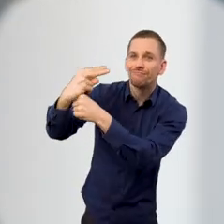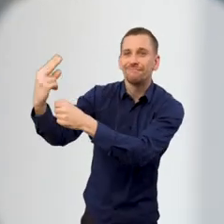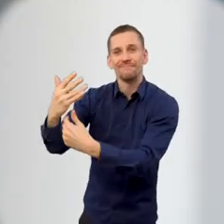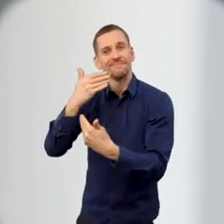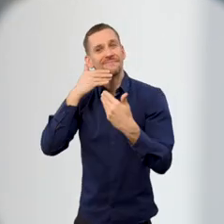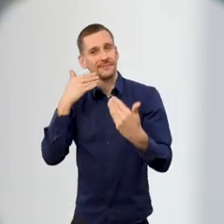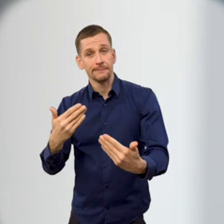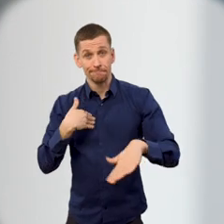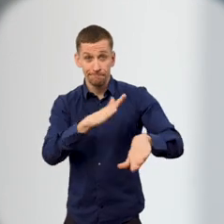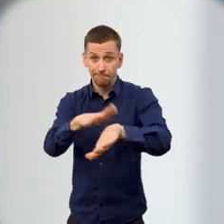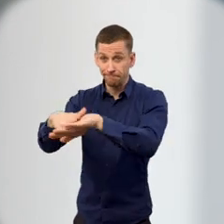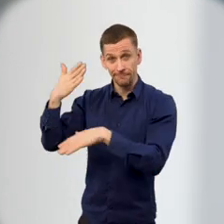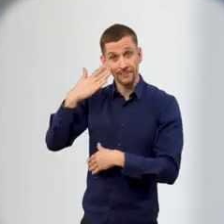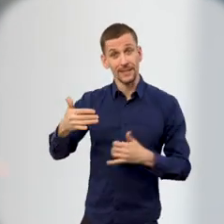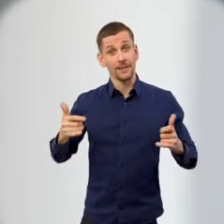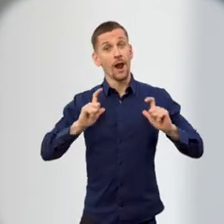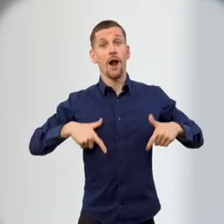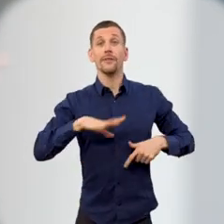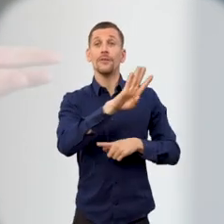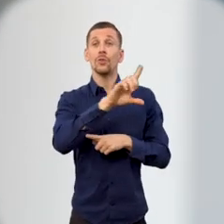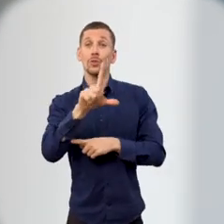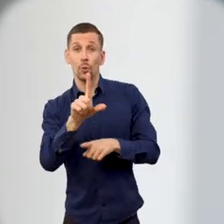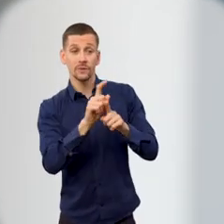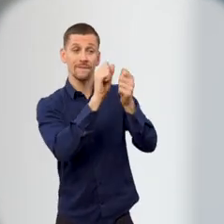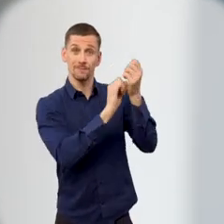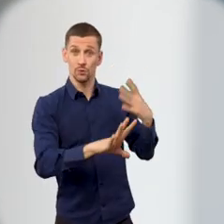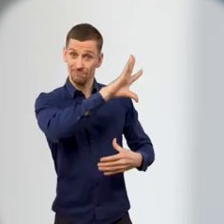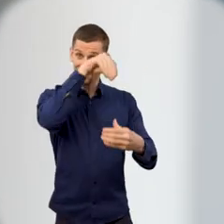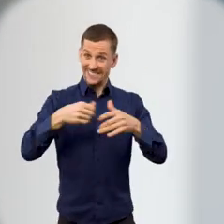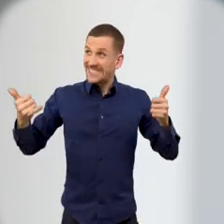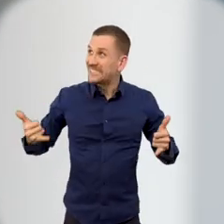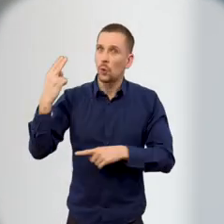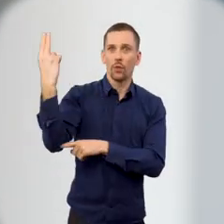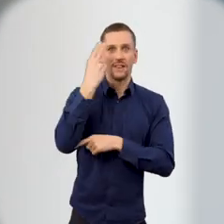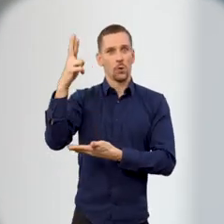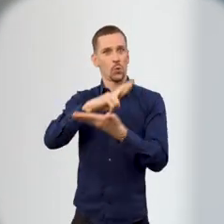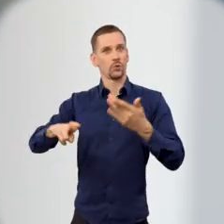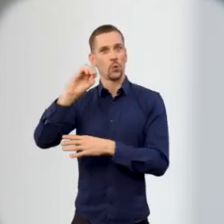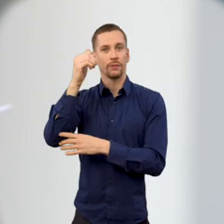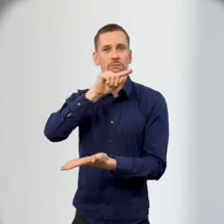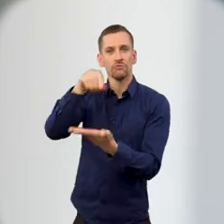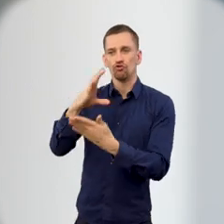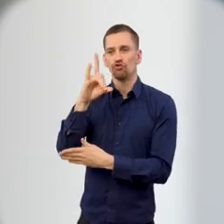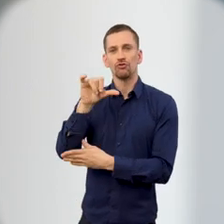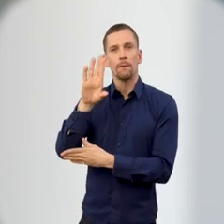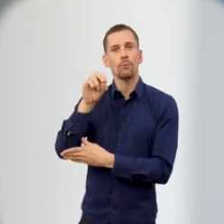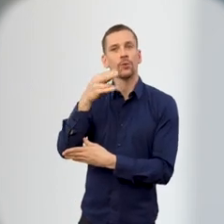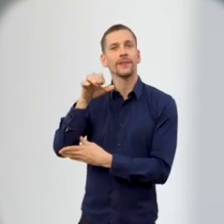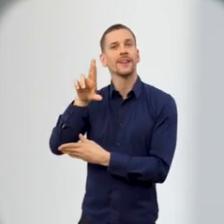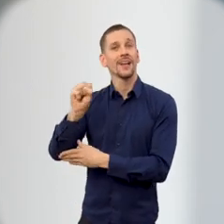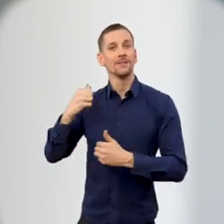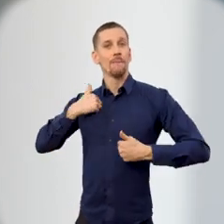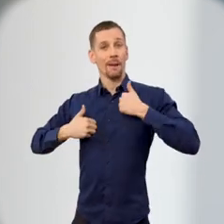écoutez. Je rappelle que l'école 42 Auvergne-Rhône-Alpes Signes et Formations sont présents sur le campus de la région numérique qui vient d'ouvrir ses portes en ce début